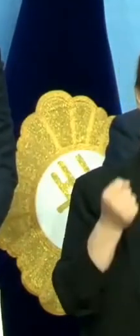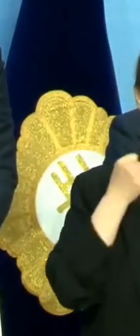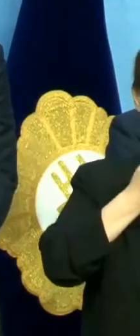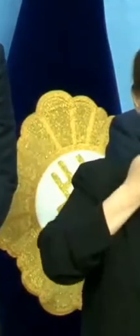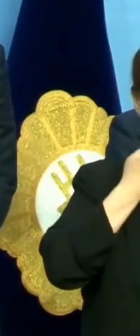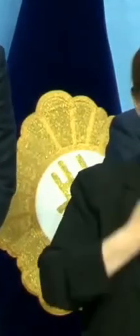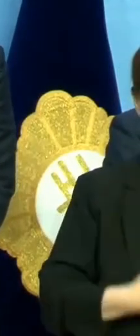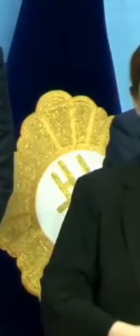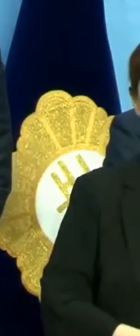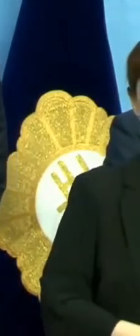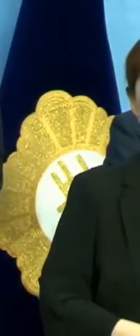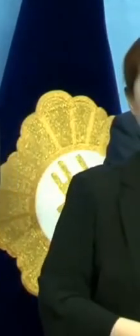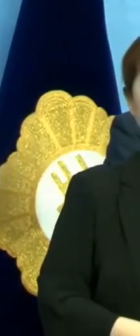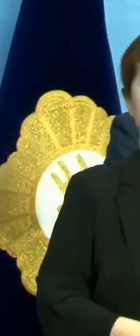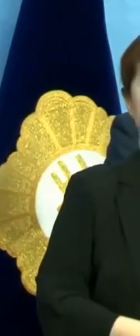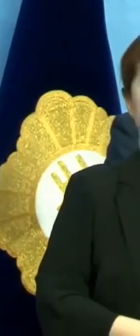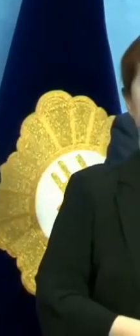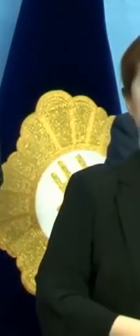없습니다.